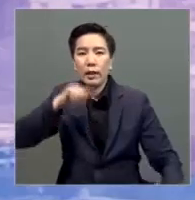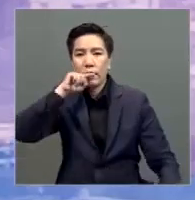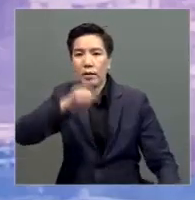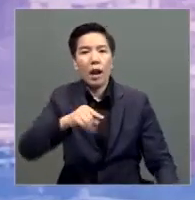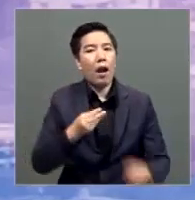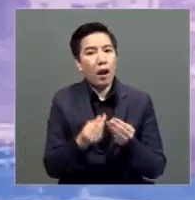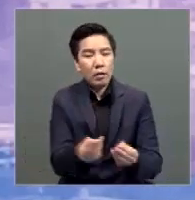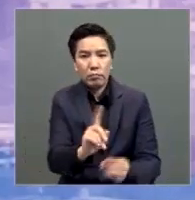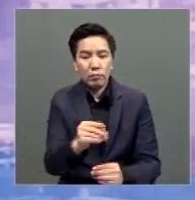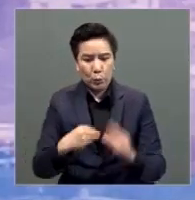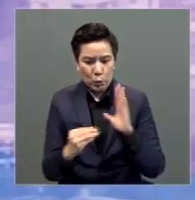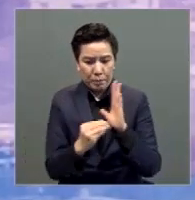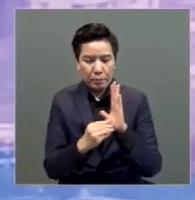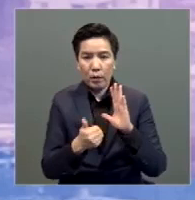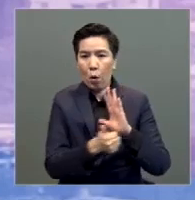กำหนดไว้ว่า